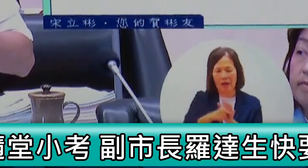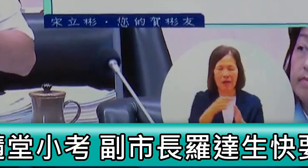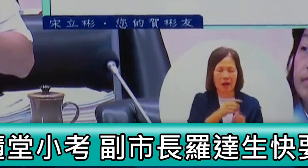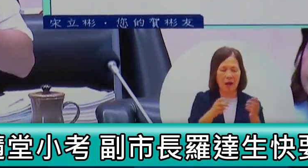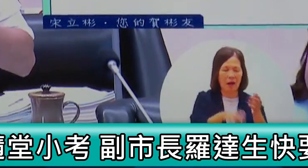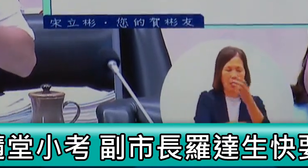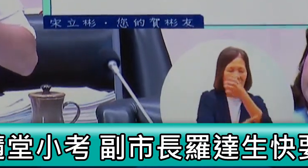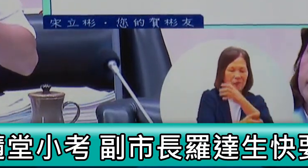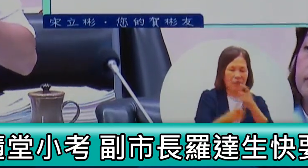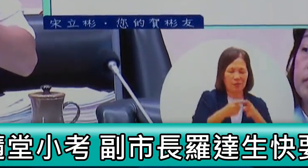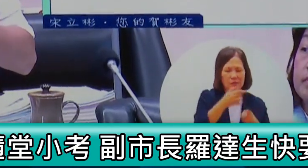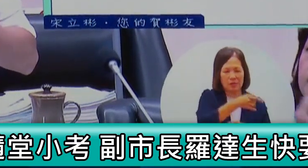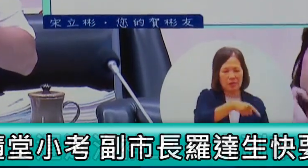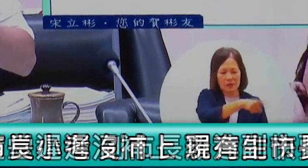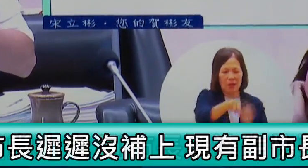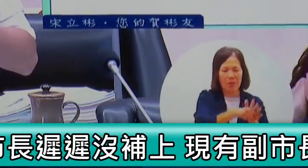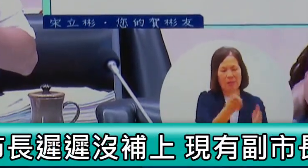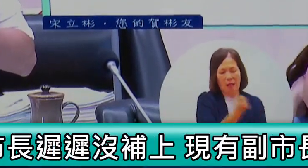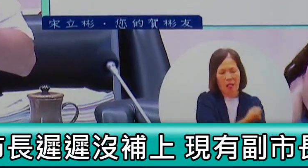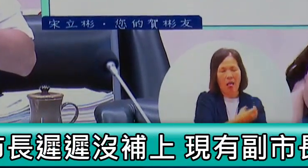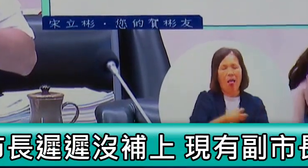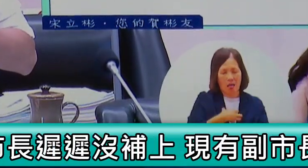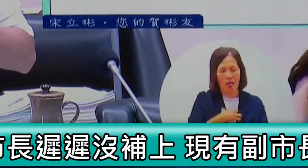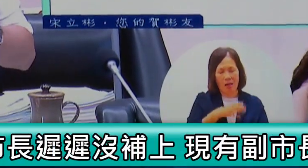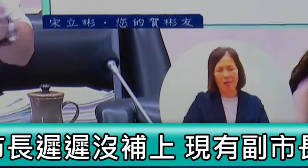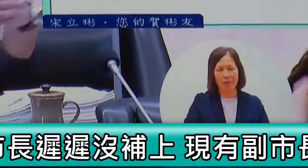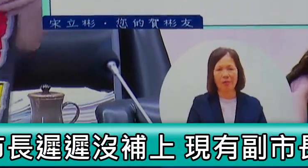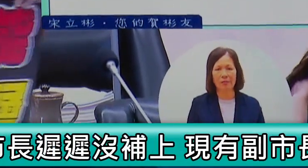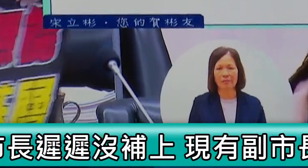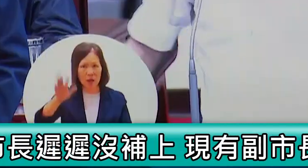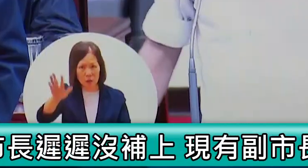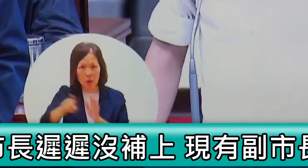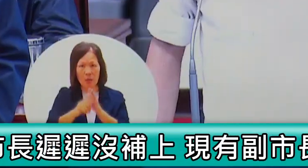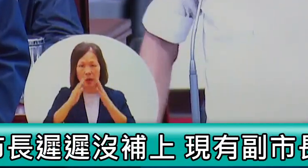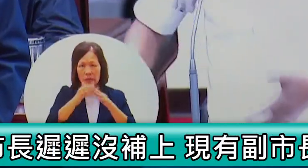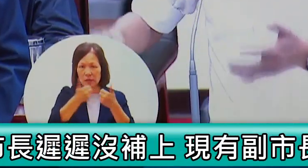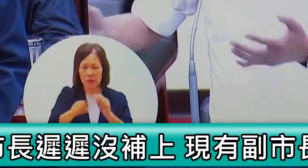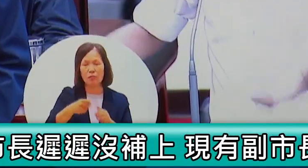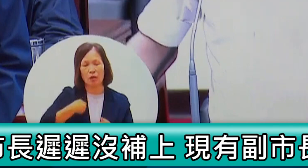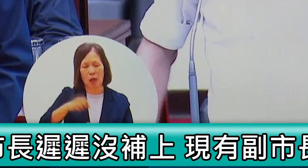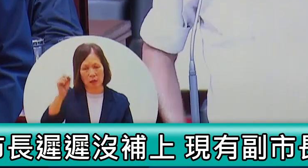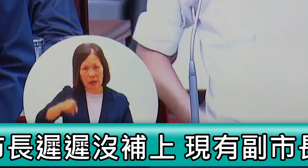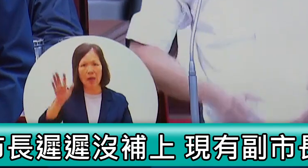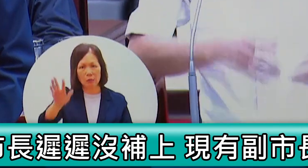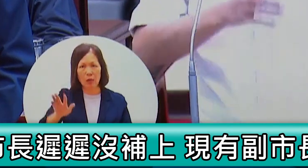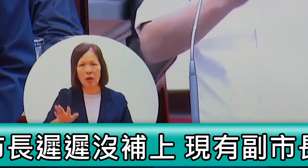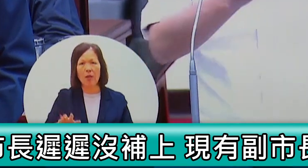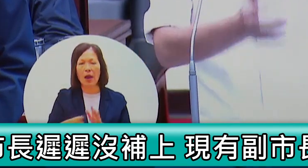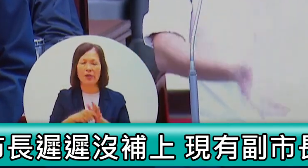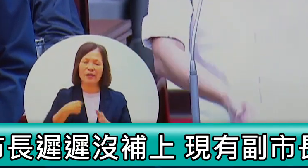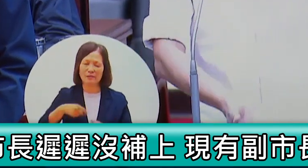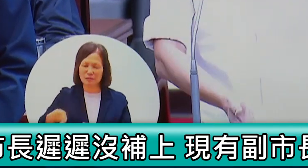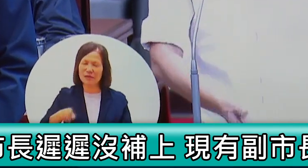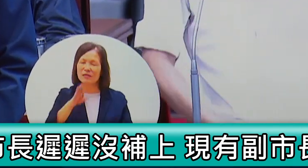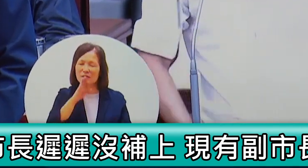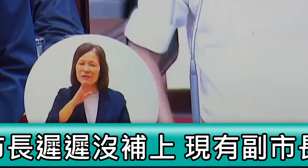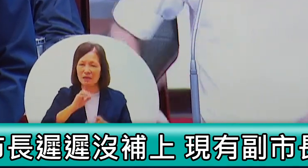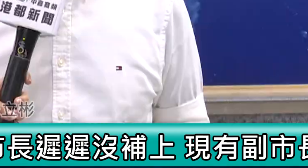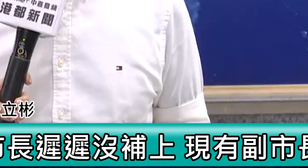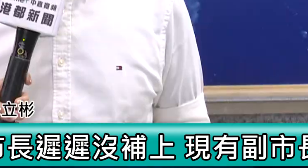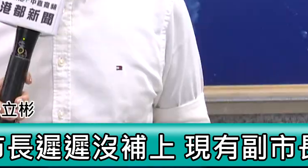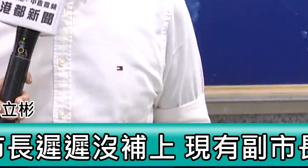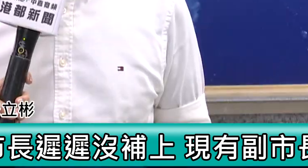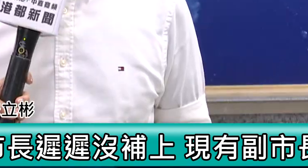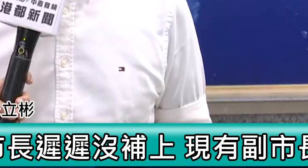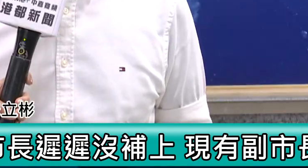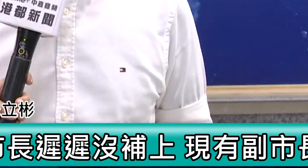是宋立斌认为高雄市的副市长一直没有补上第三位，是否让两个副市长快要吃不消？